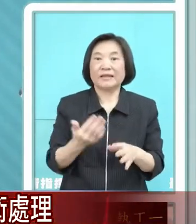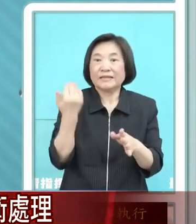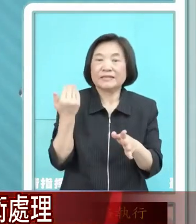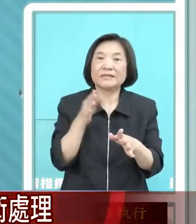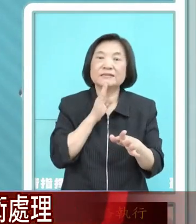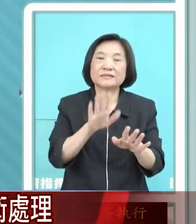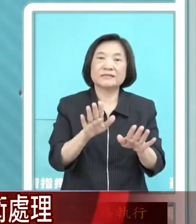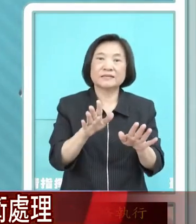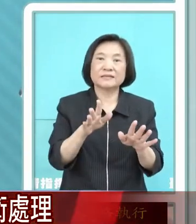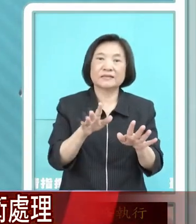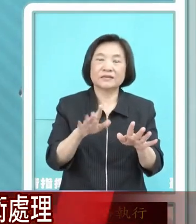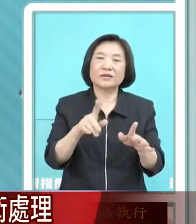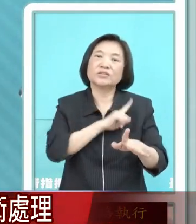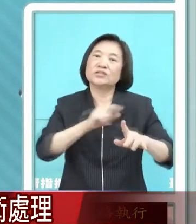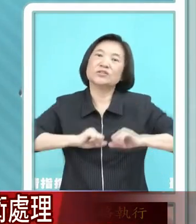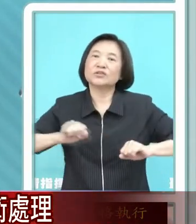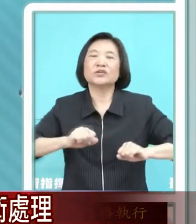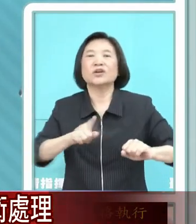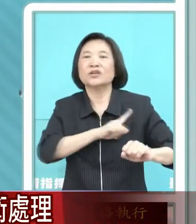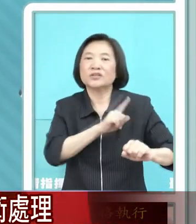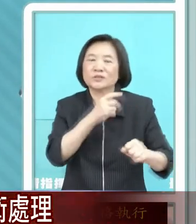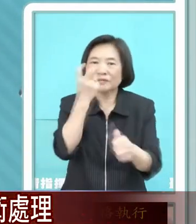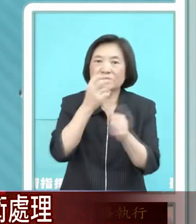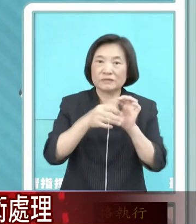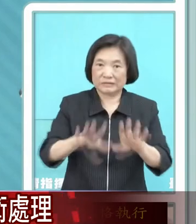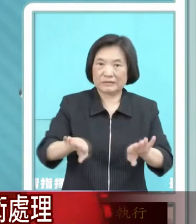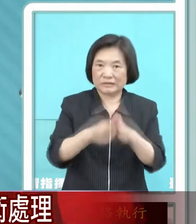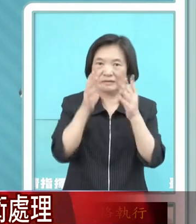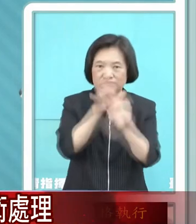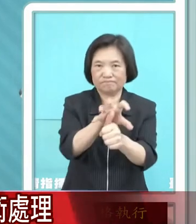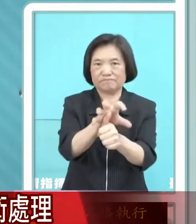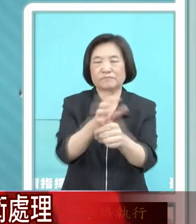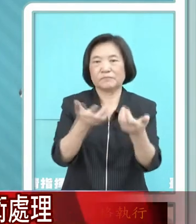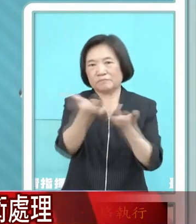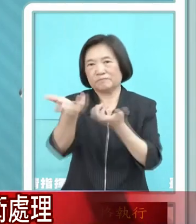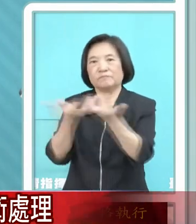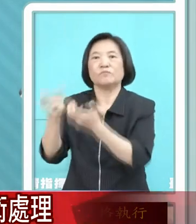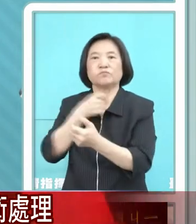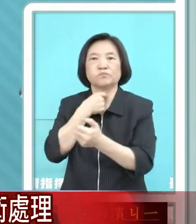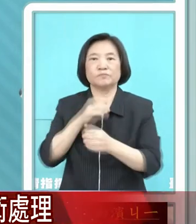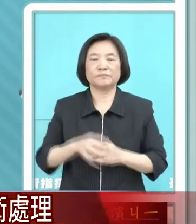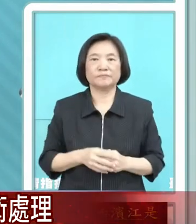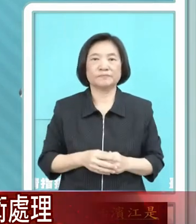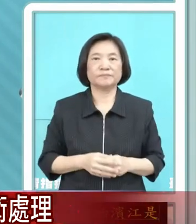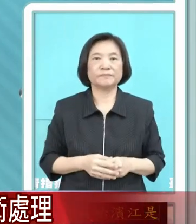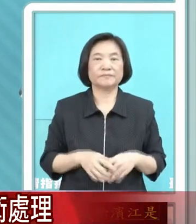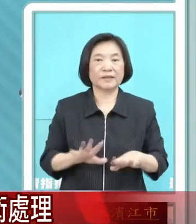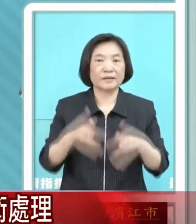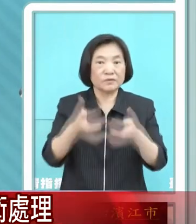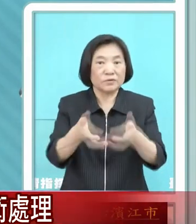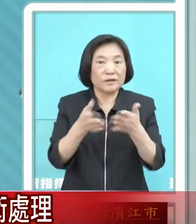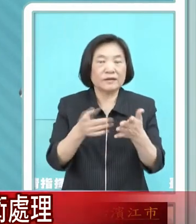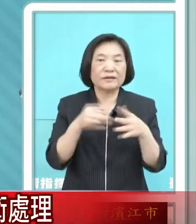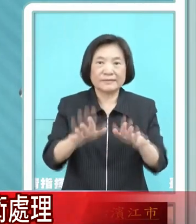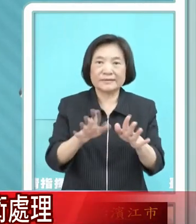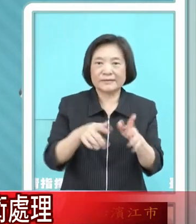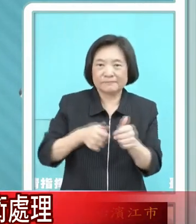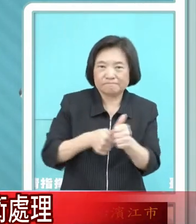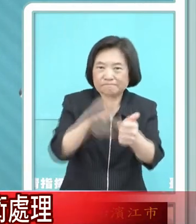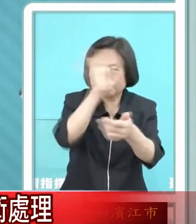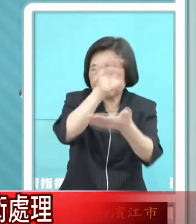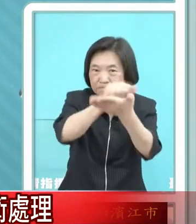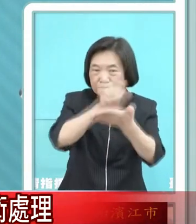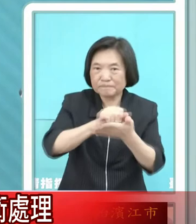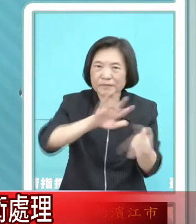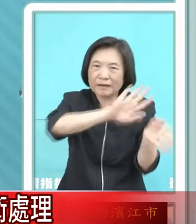1到5是让他们自主分流，那我们今天开始，滨江市场是强制分流。那最重要的还是现场的疫调的结果